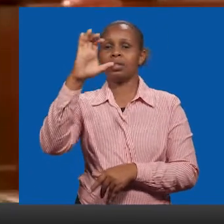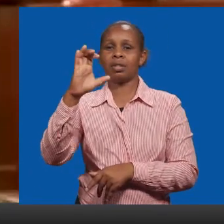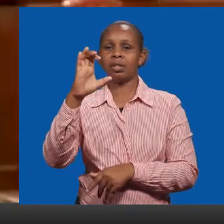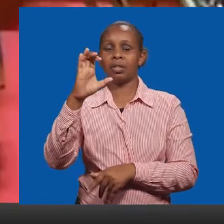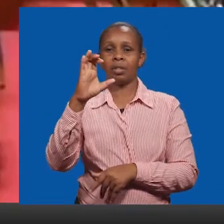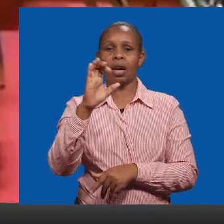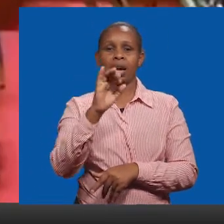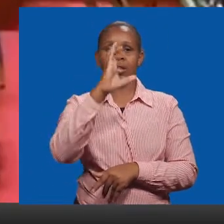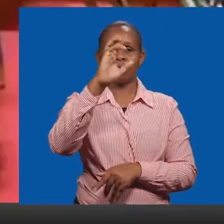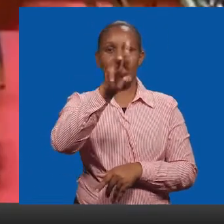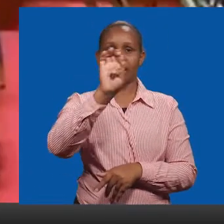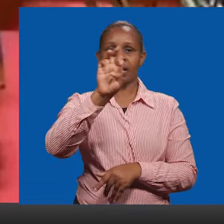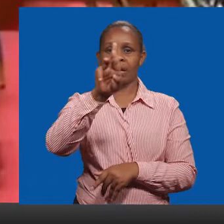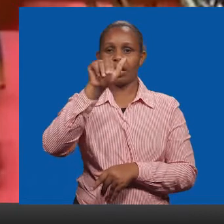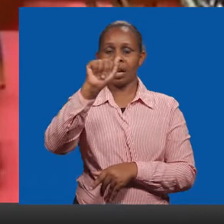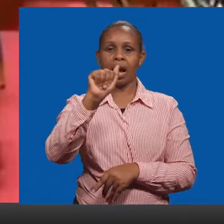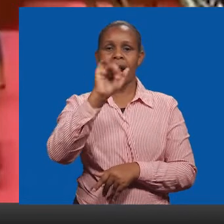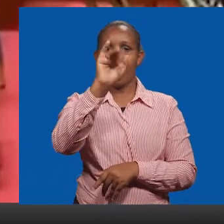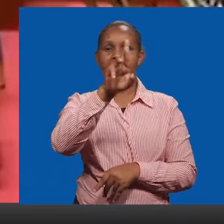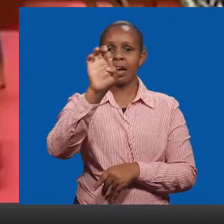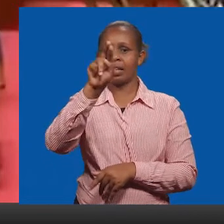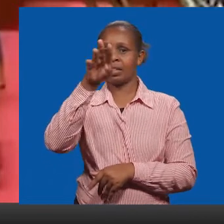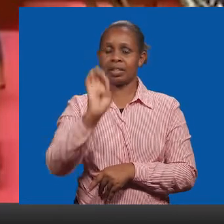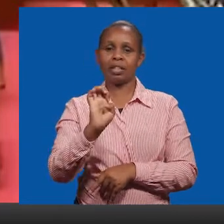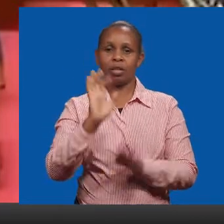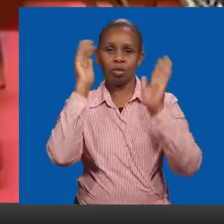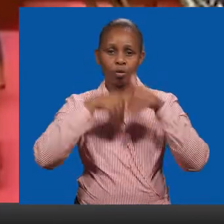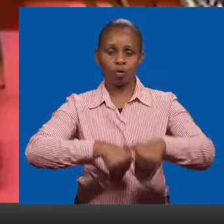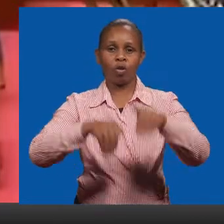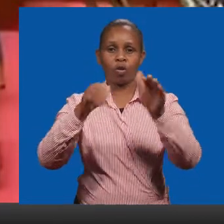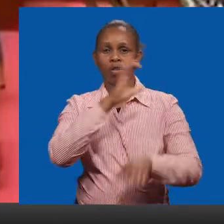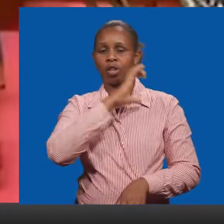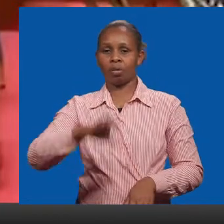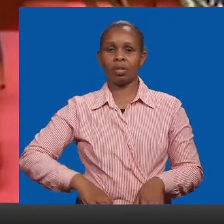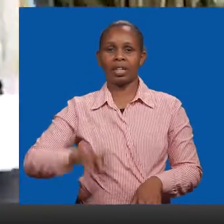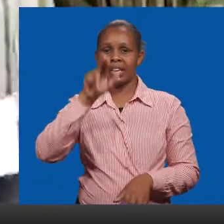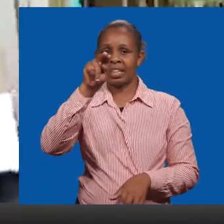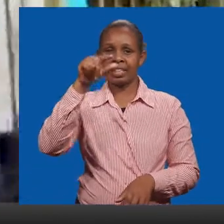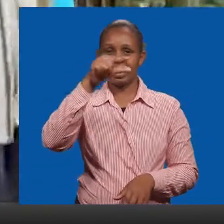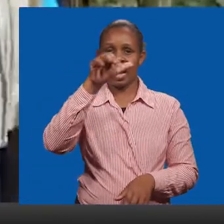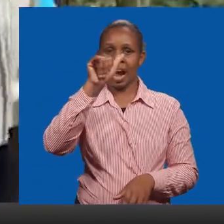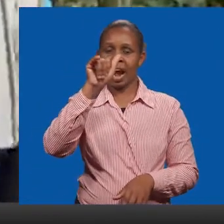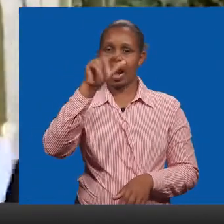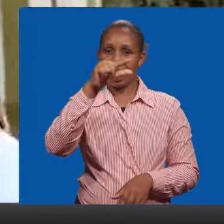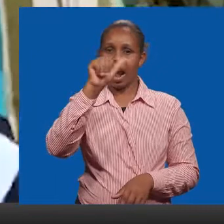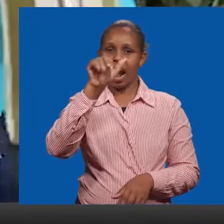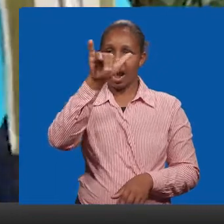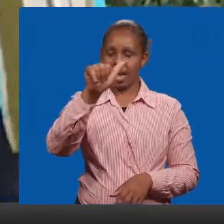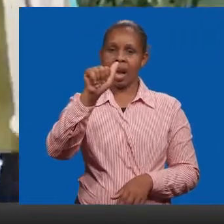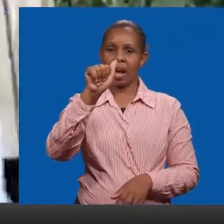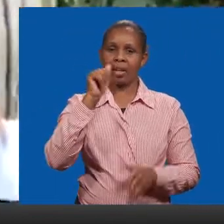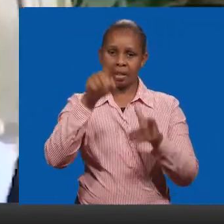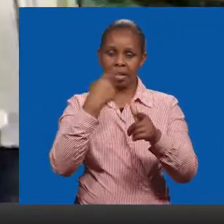IEBC Juliana Cherera, Irene Masit na Francis Wanderi wanaoandama kufuata nyayo za kamishina Justice Nyangaya na